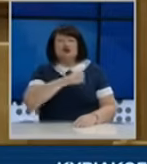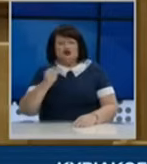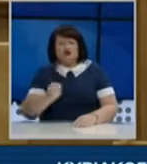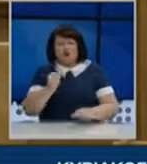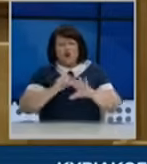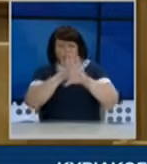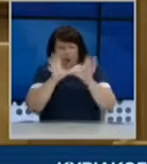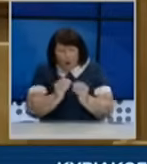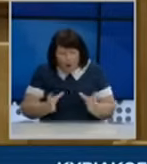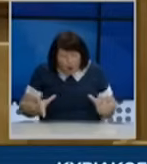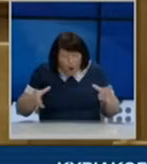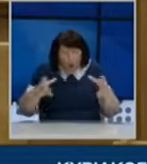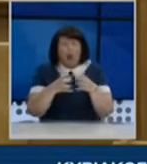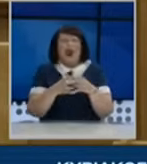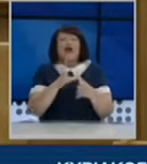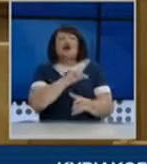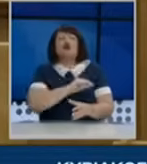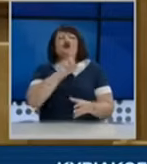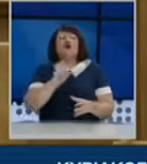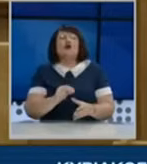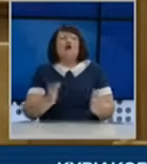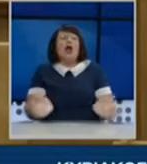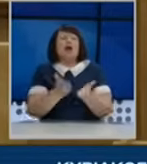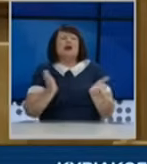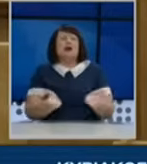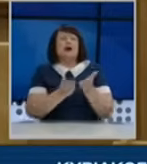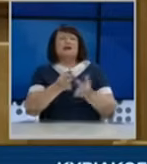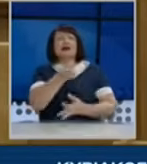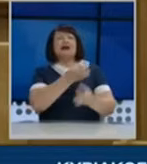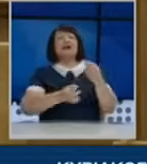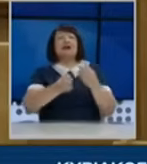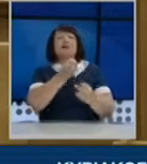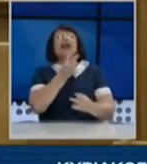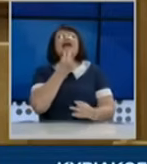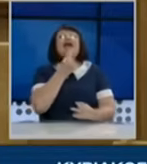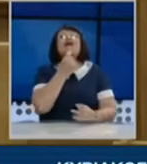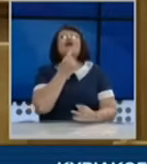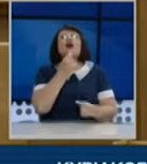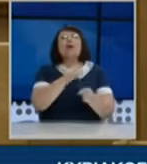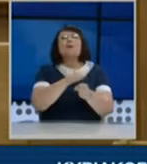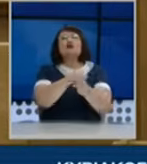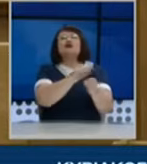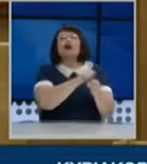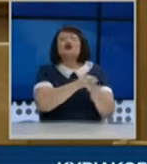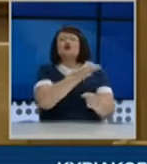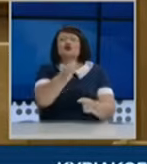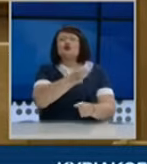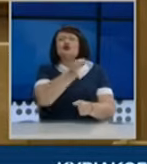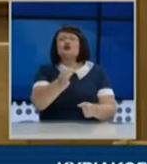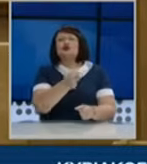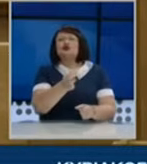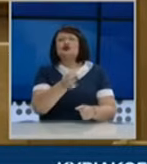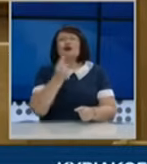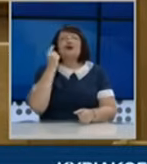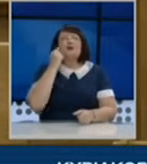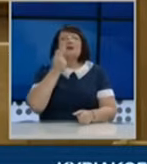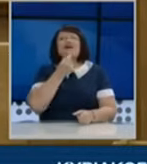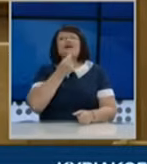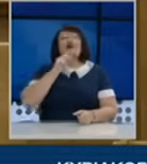Τσουβαλιάζει όλες τις απόψεις σε ένα τσουβάλι για να μιλάει με τους εύκολους. Γιατί θεωρεί εύκολη αντιπολίτευση στους